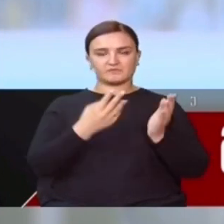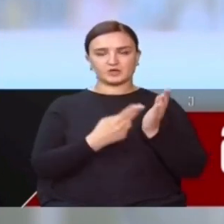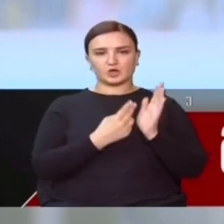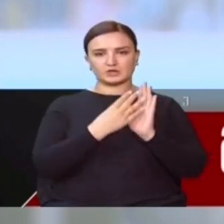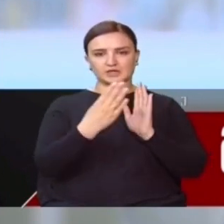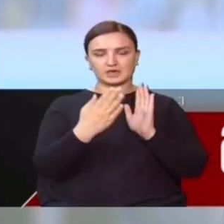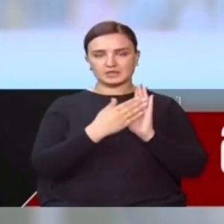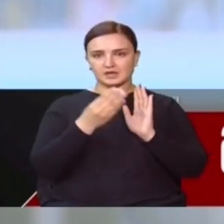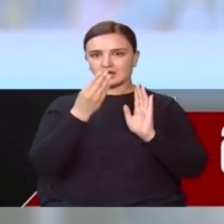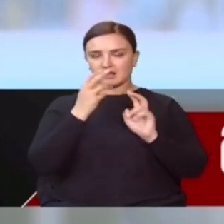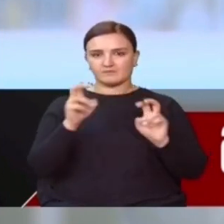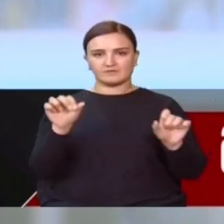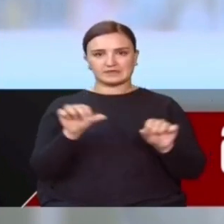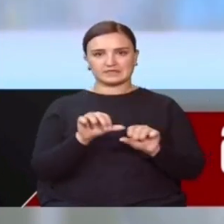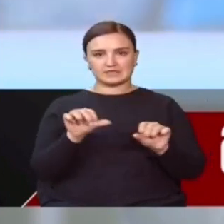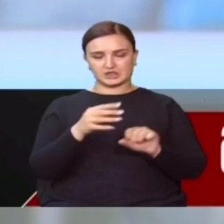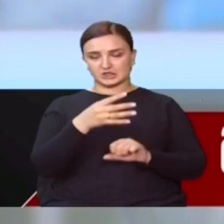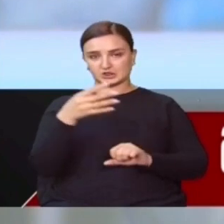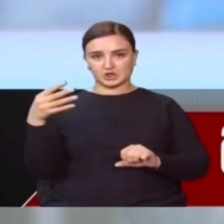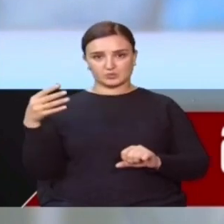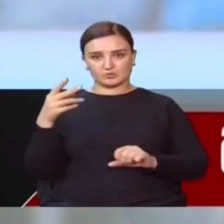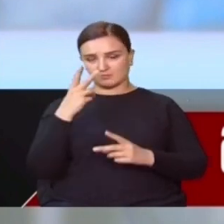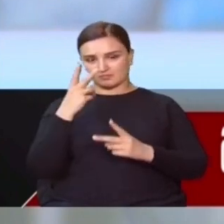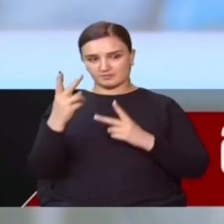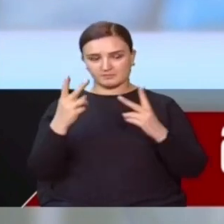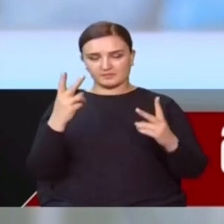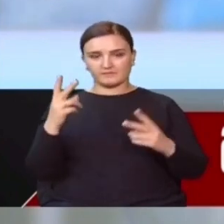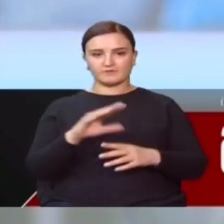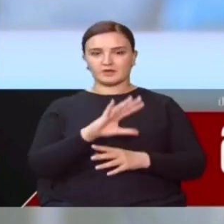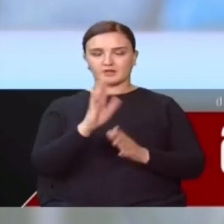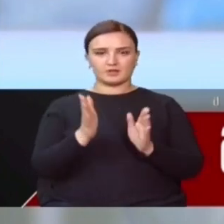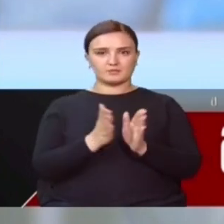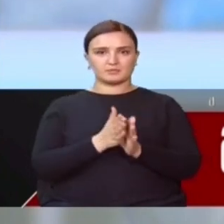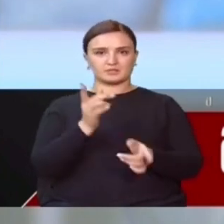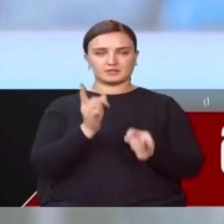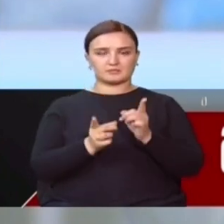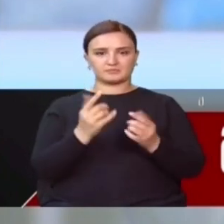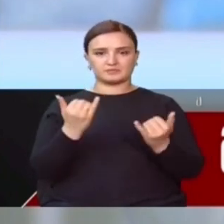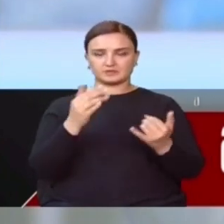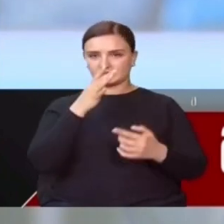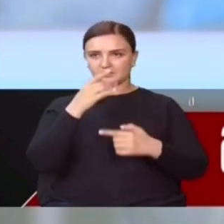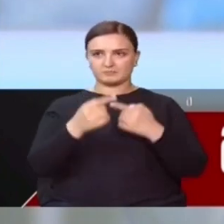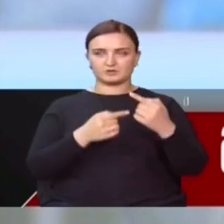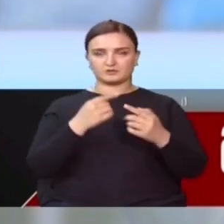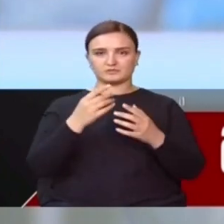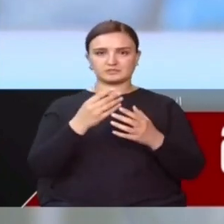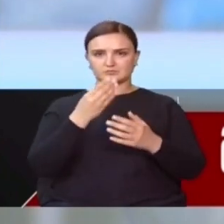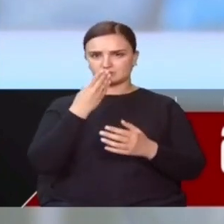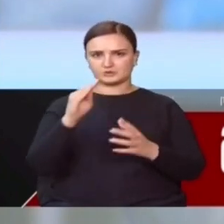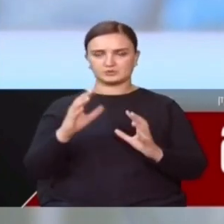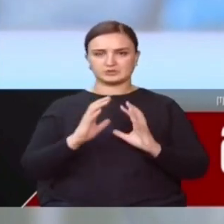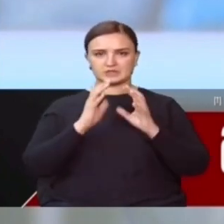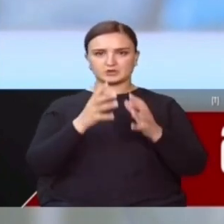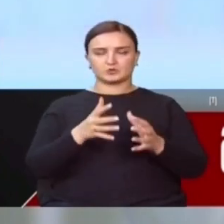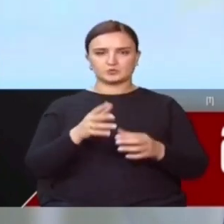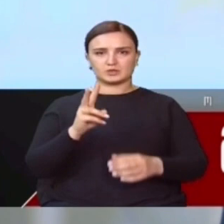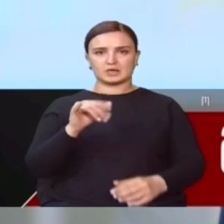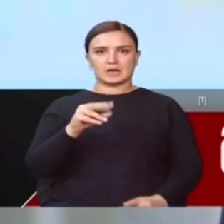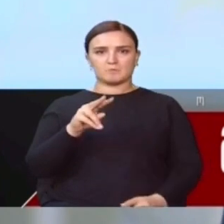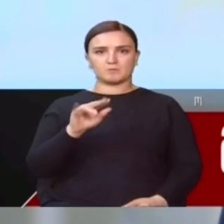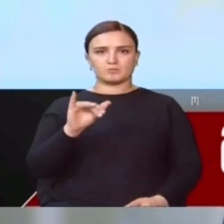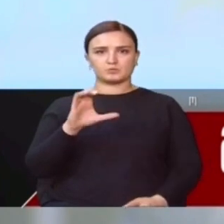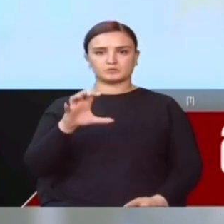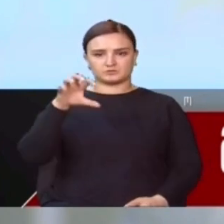კაფეტერიის შენობები. Ეს ყველაფერი ნამდვილად ქმნის თანამედროვე საერთაშორისო კამპუს,